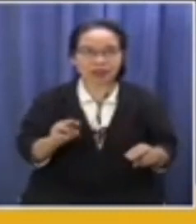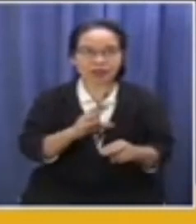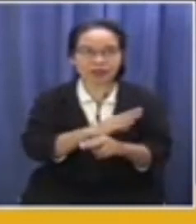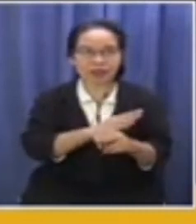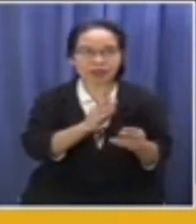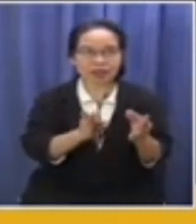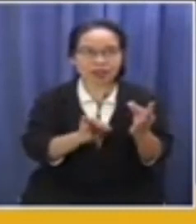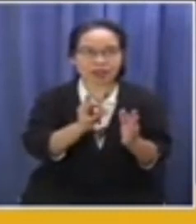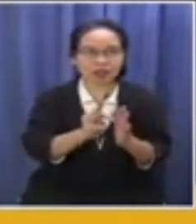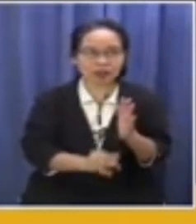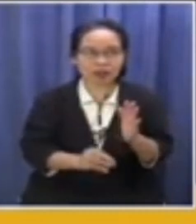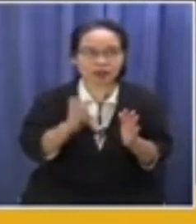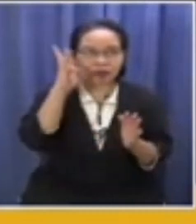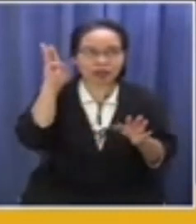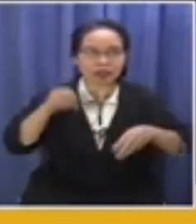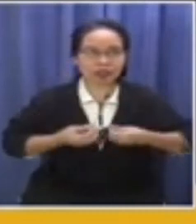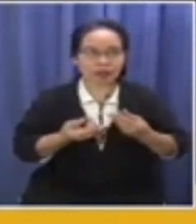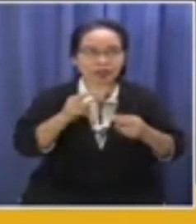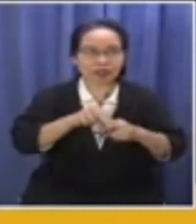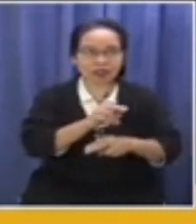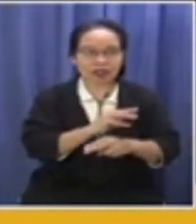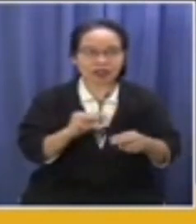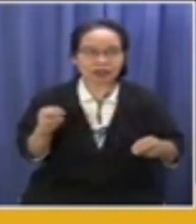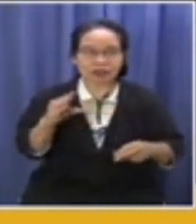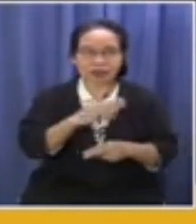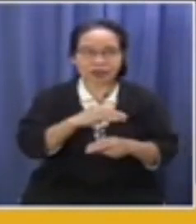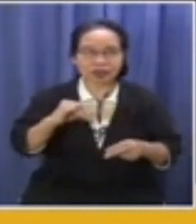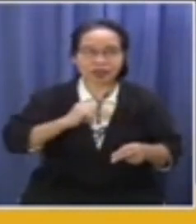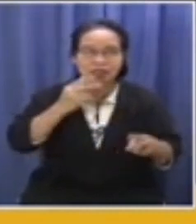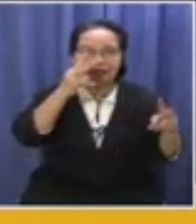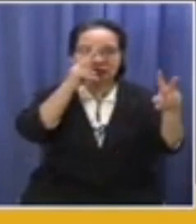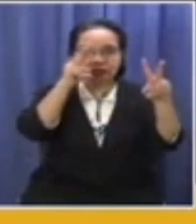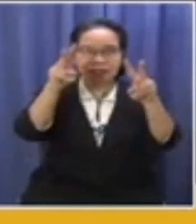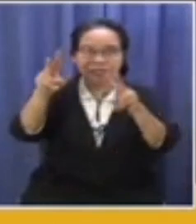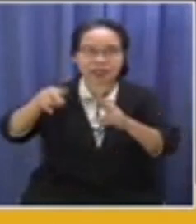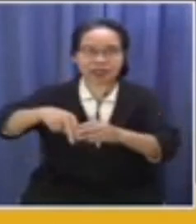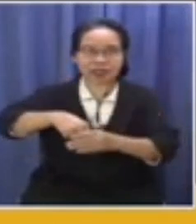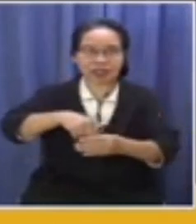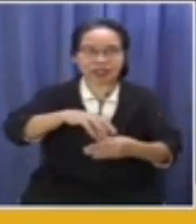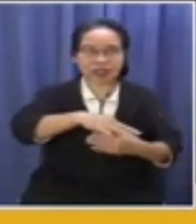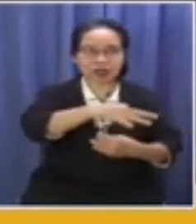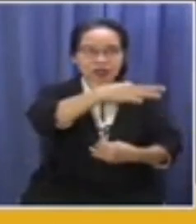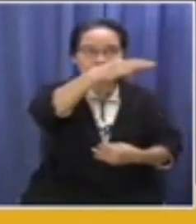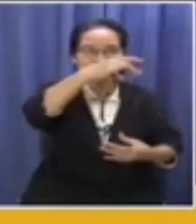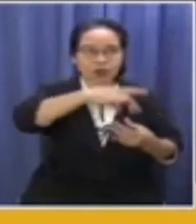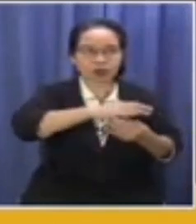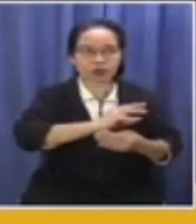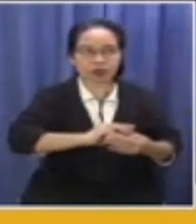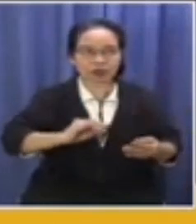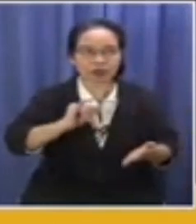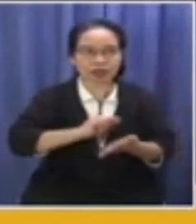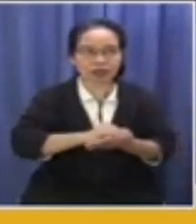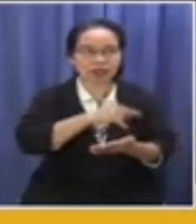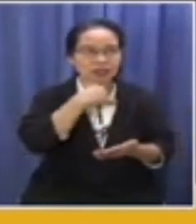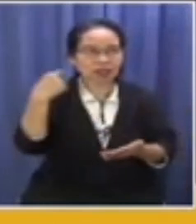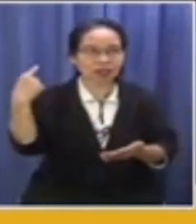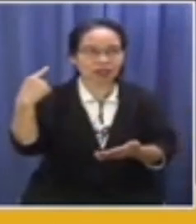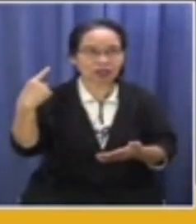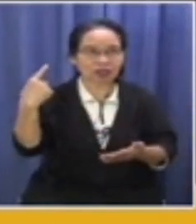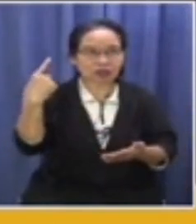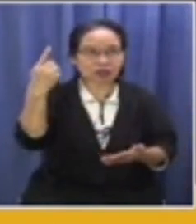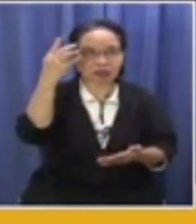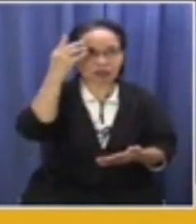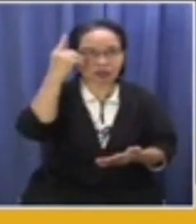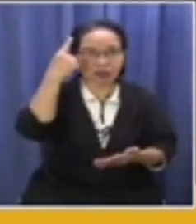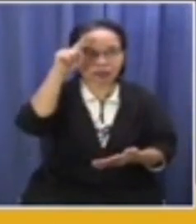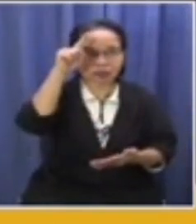mga ito si sila pinagkalooban ng paghatol at nakita ko ang mga kaluluwa ng mga Pinugutan ng